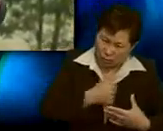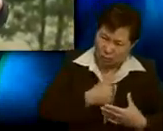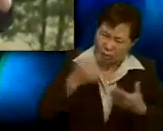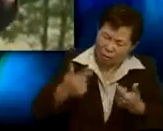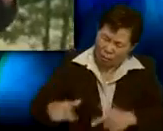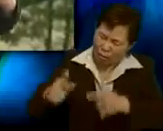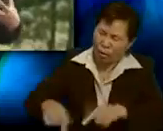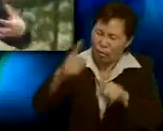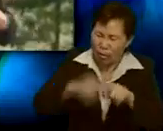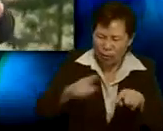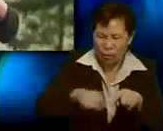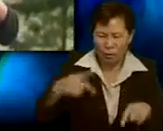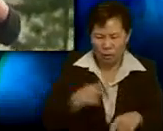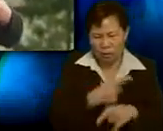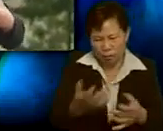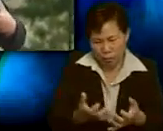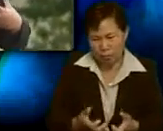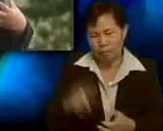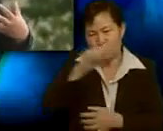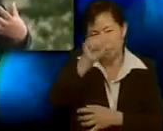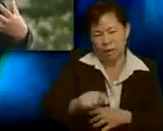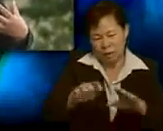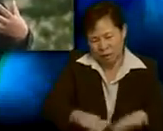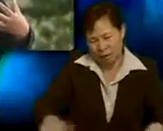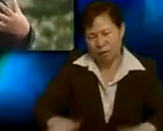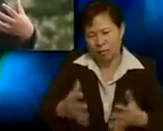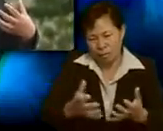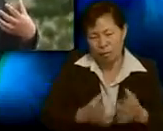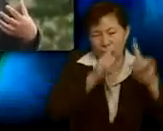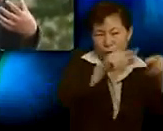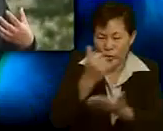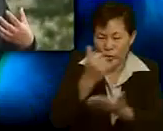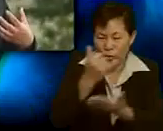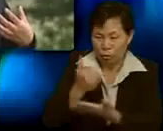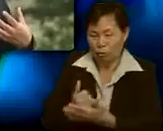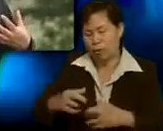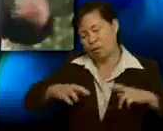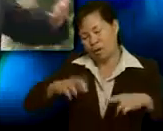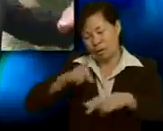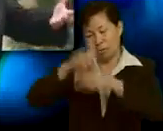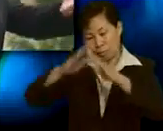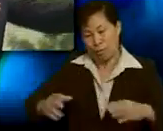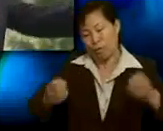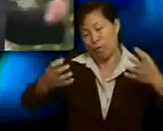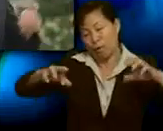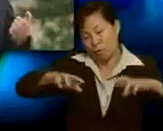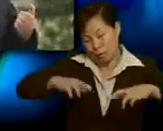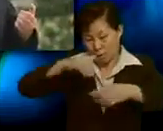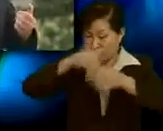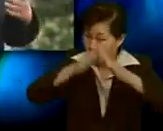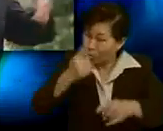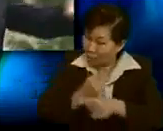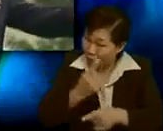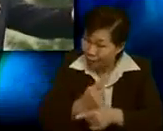kita biarkan, macam-macam kita nak. Tanya kepada adik-adik sendiri, adik nak pergi ke sekolah ke duduk relax dekat rumah? Memang ramai orang nak relax dekat